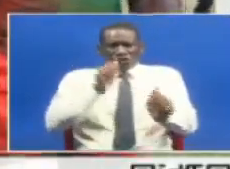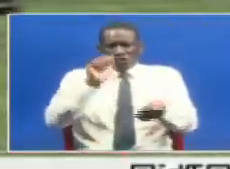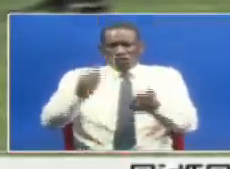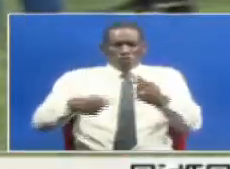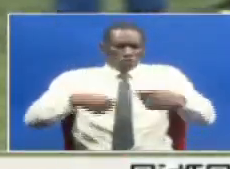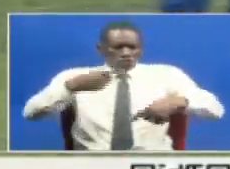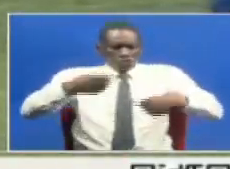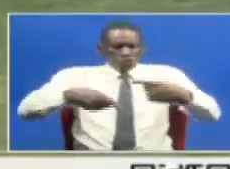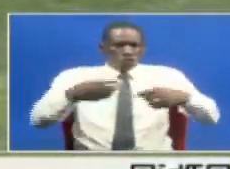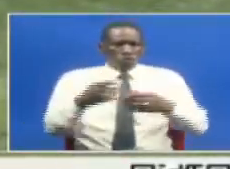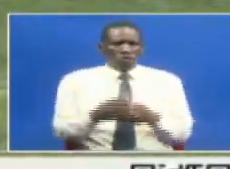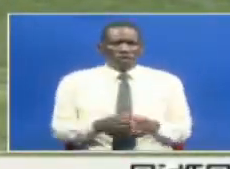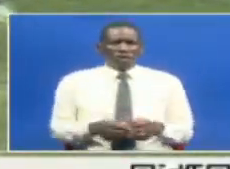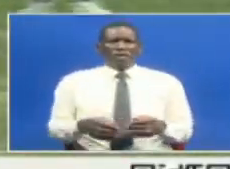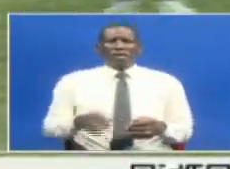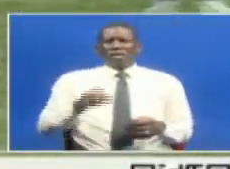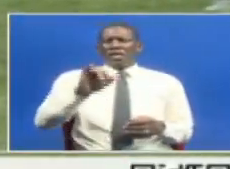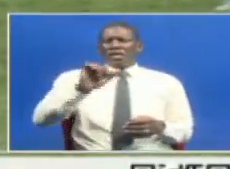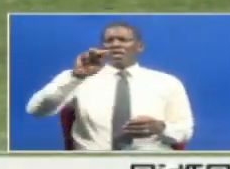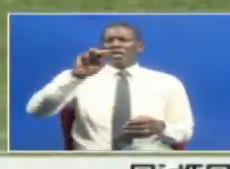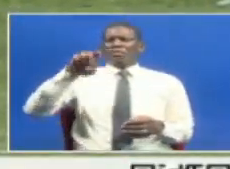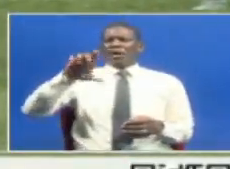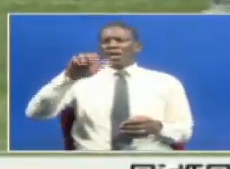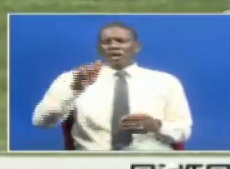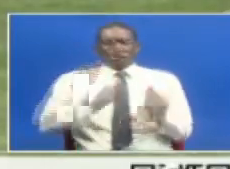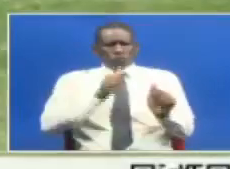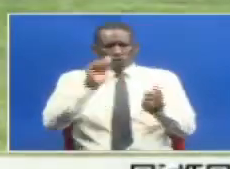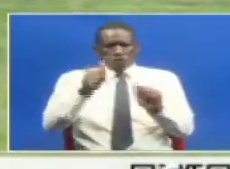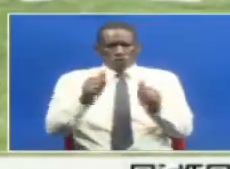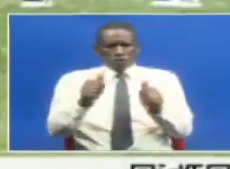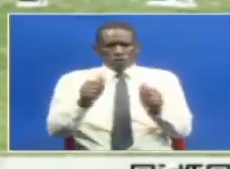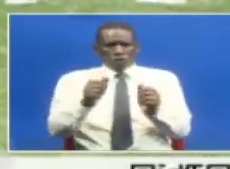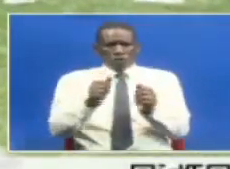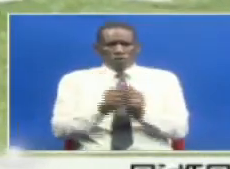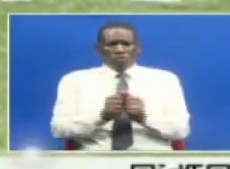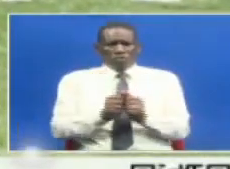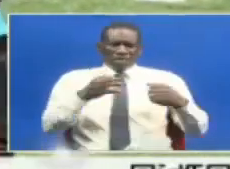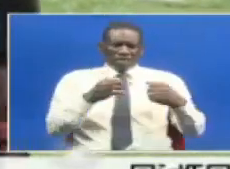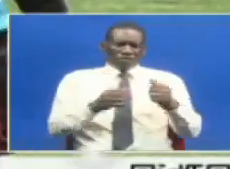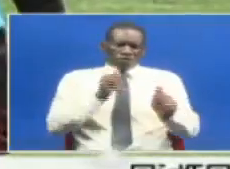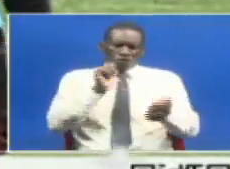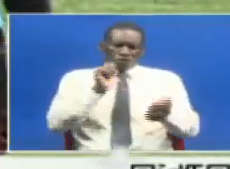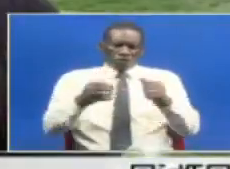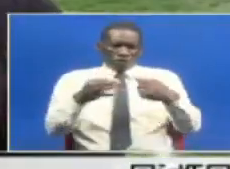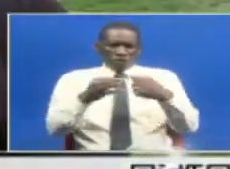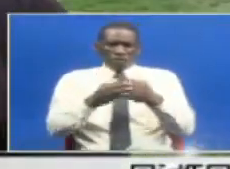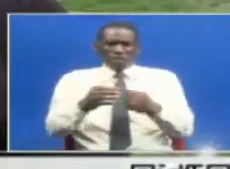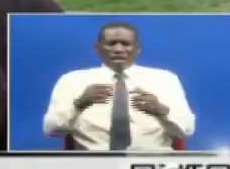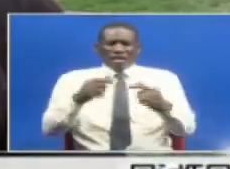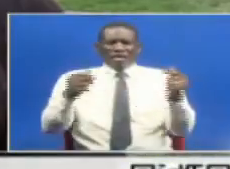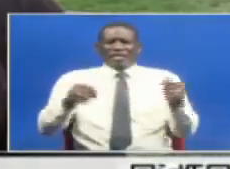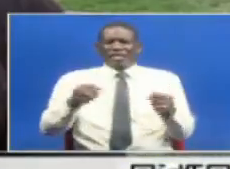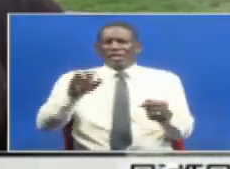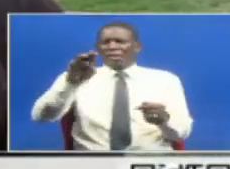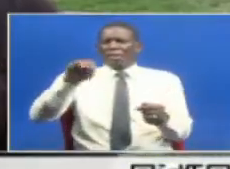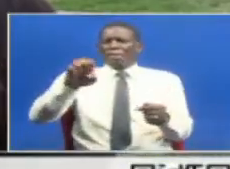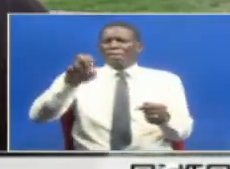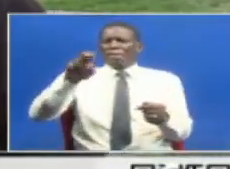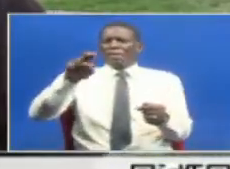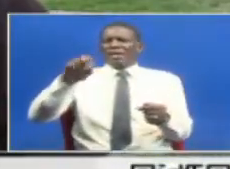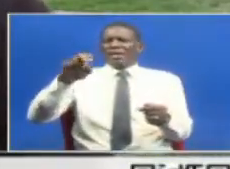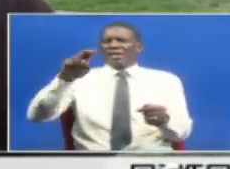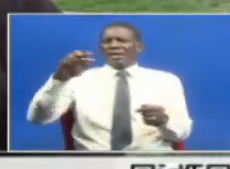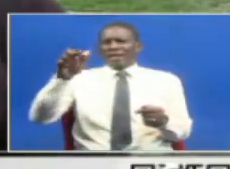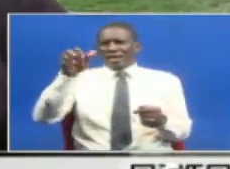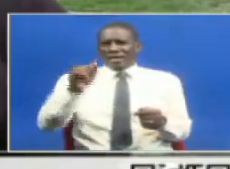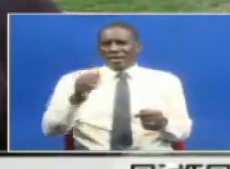as games went by. Wenyeji Impala watafungua kampeni yao ya kusaka taji la 8 dhidi ya Menengai Oilers. Major focus these 3 weekends